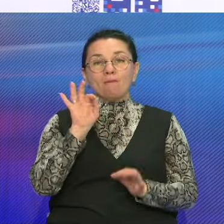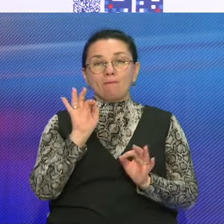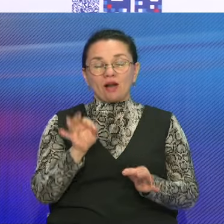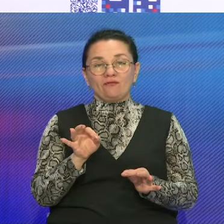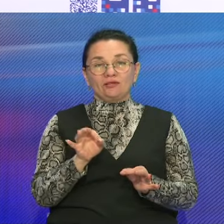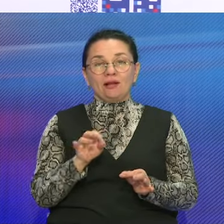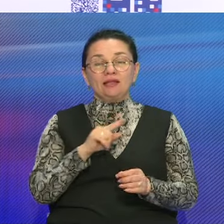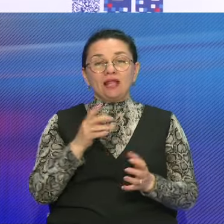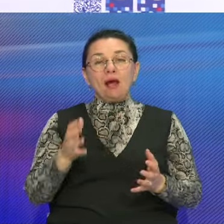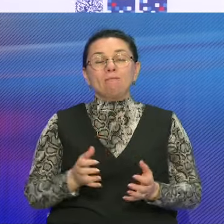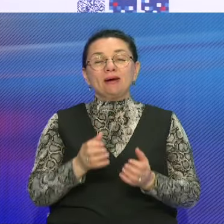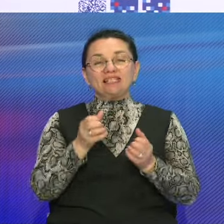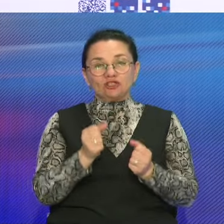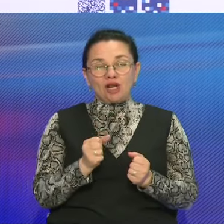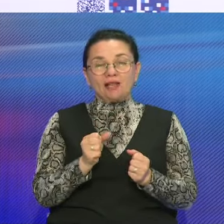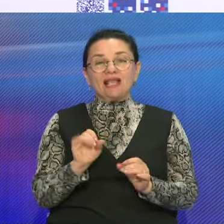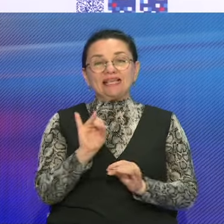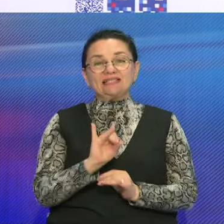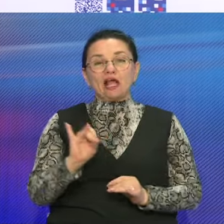на поддержании исторической правды.